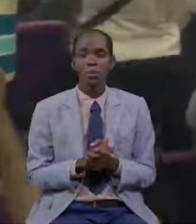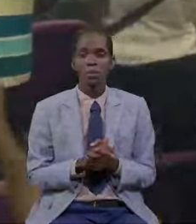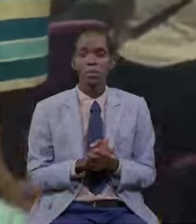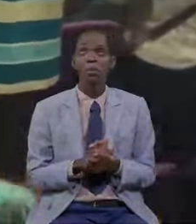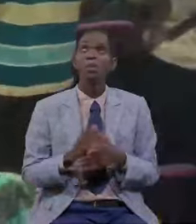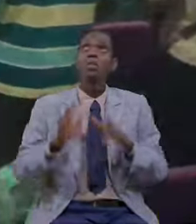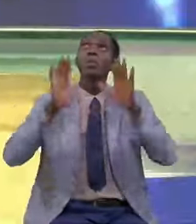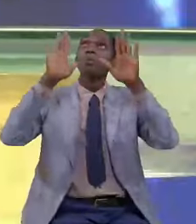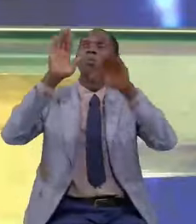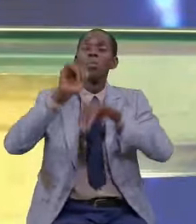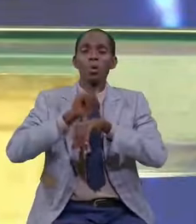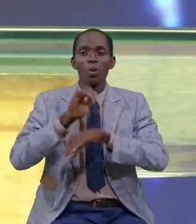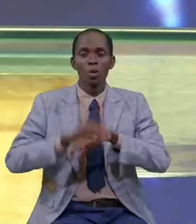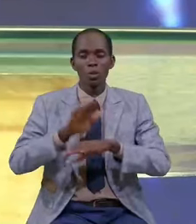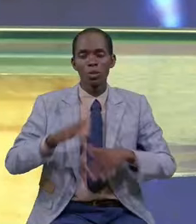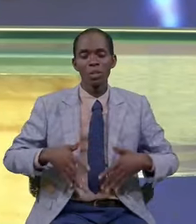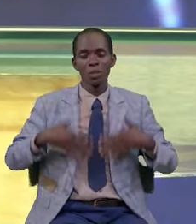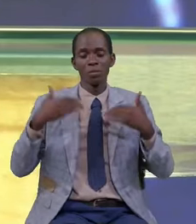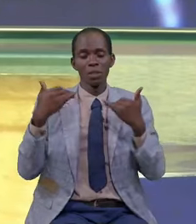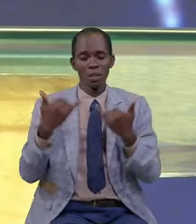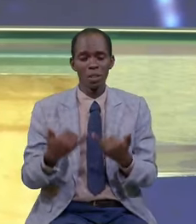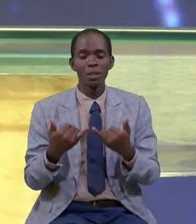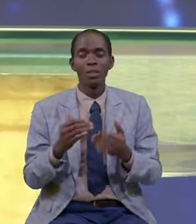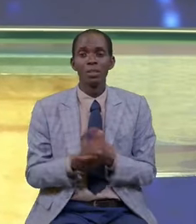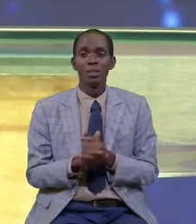Les miracles sur vous ce soir.